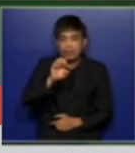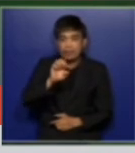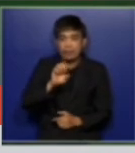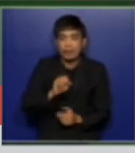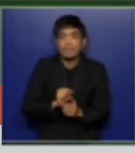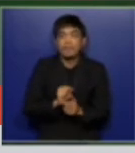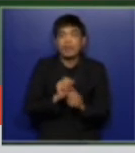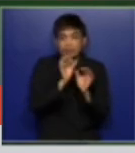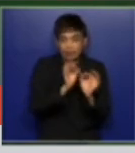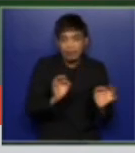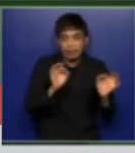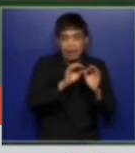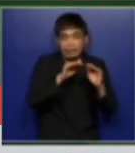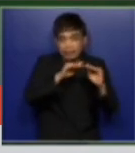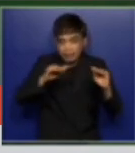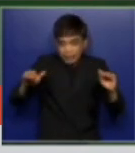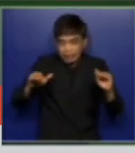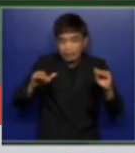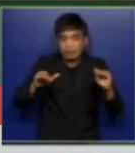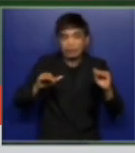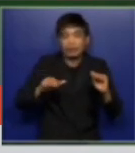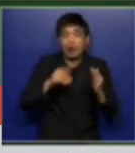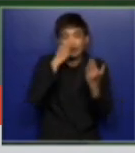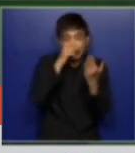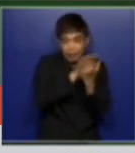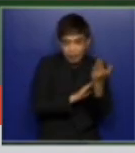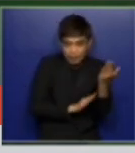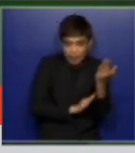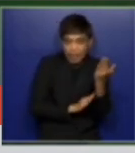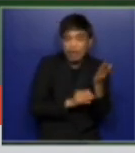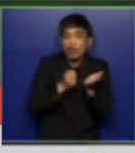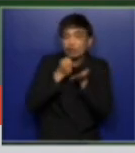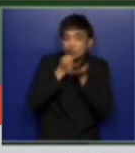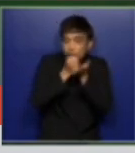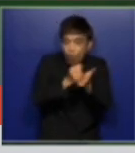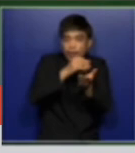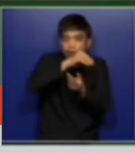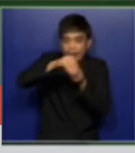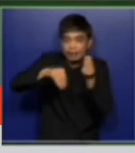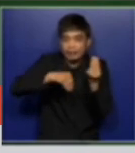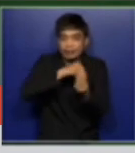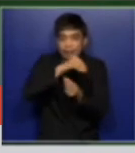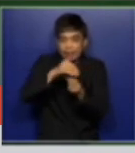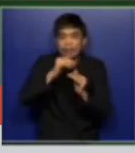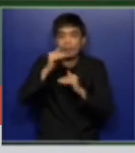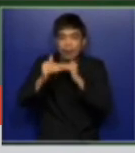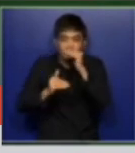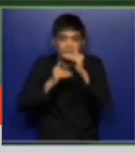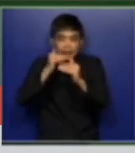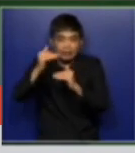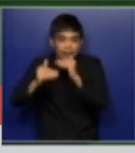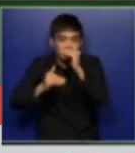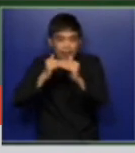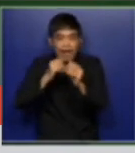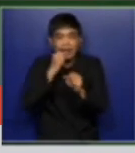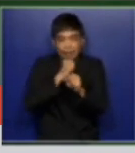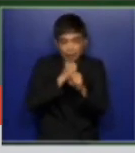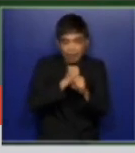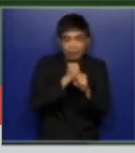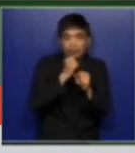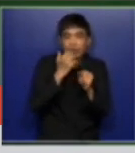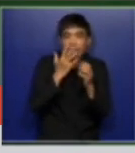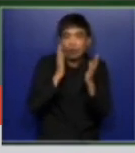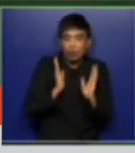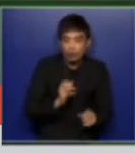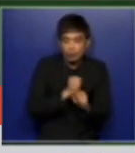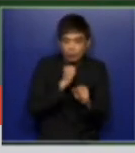ของเศรษฐกิจมหาภาคจะเป็นกลไกในการขับเคลื่อนเศรษฐกิจของประเทศทำให้เกิดกระบวนการผลิตการจ้างงาน